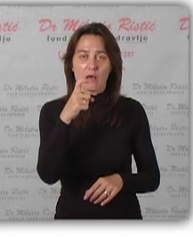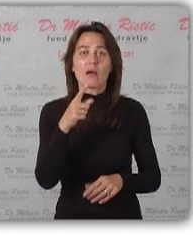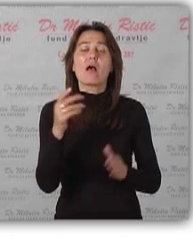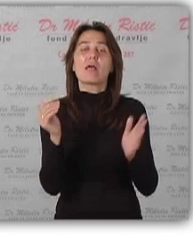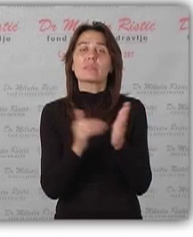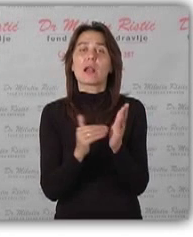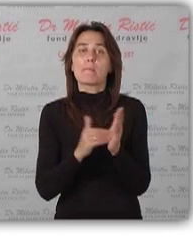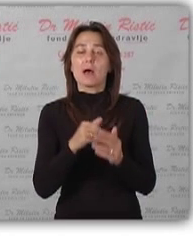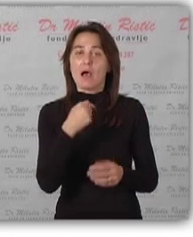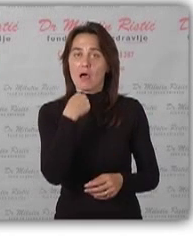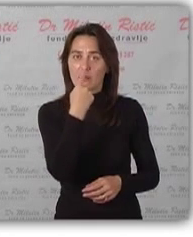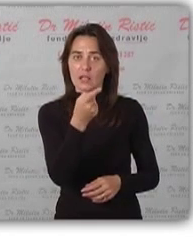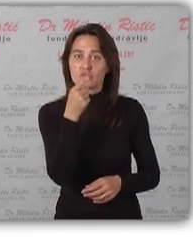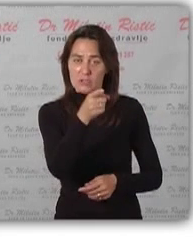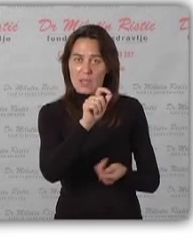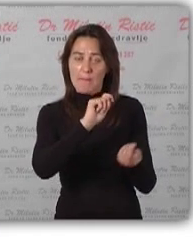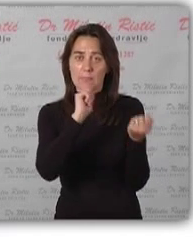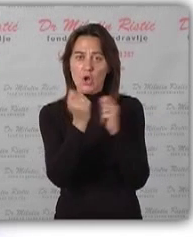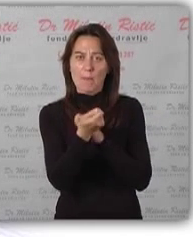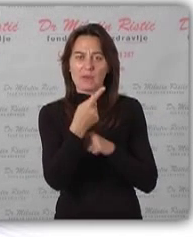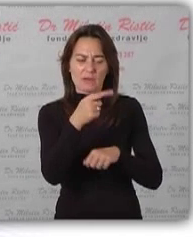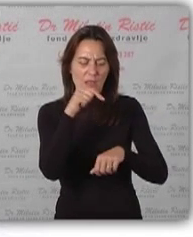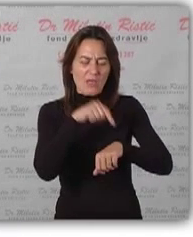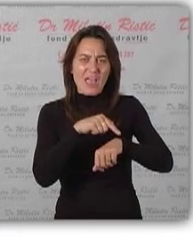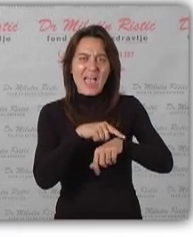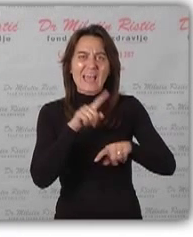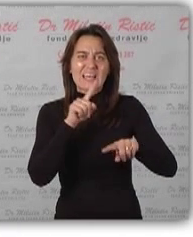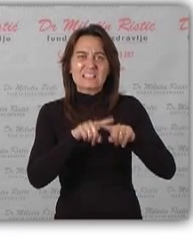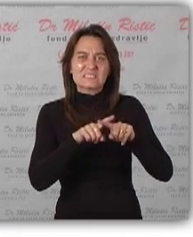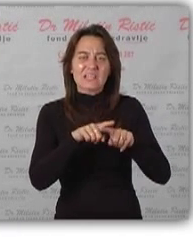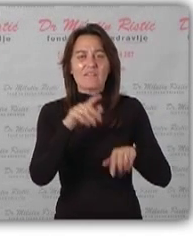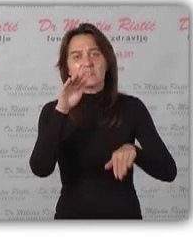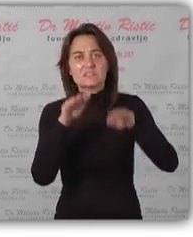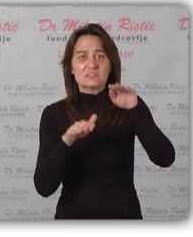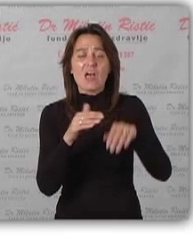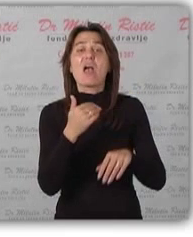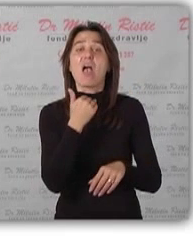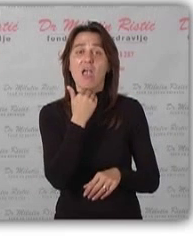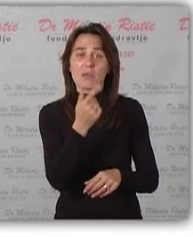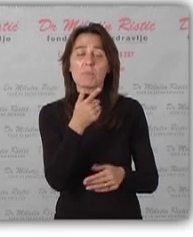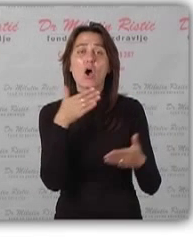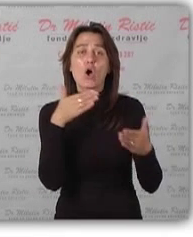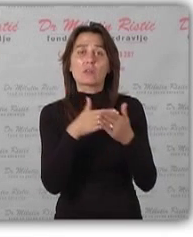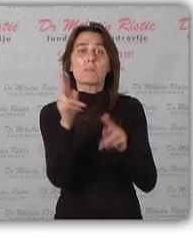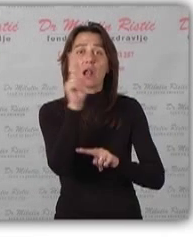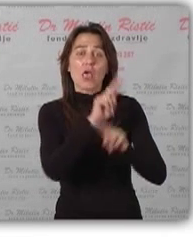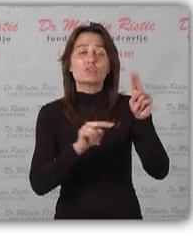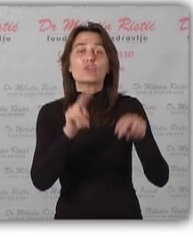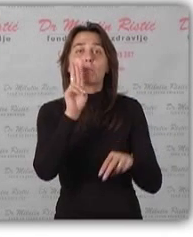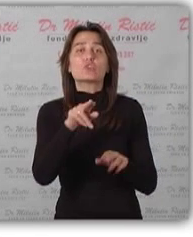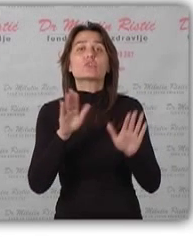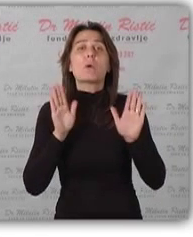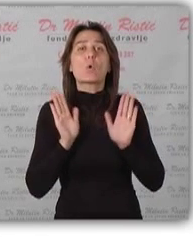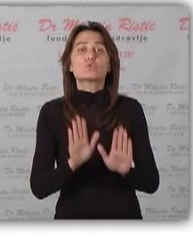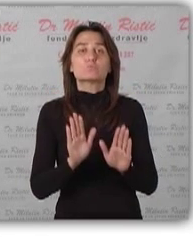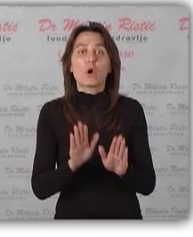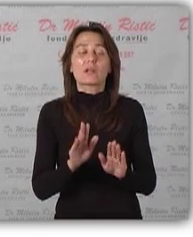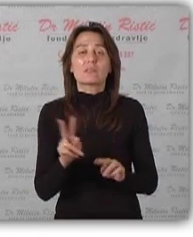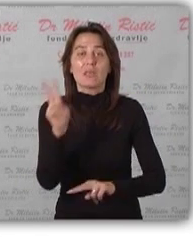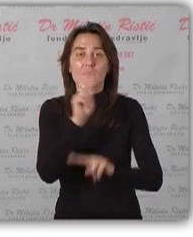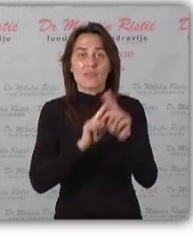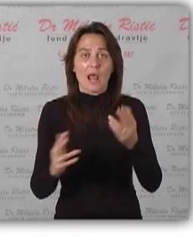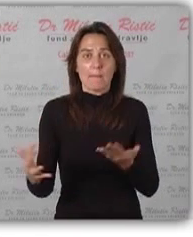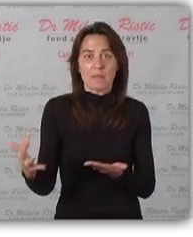kičme. Treba napomenuti da su te promene na hrskavici reverzibilne, ali ipak ih određenim lečenjem možemo